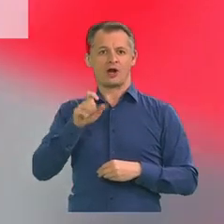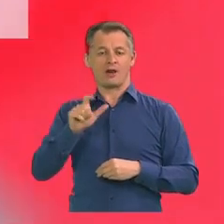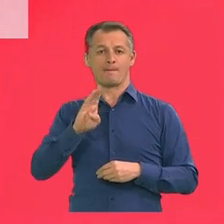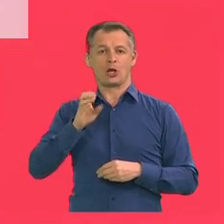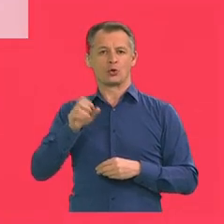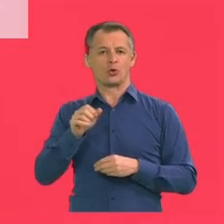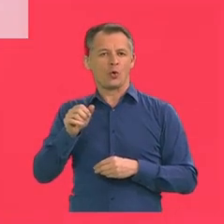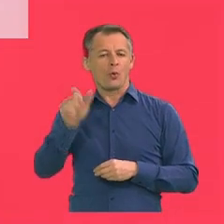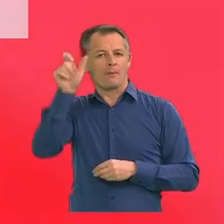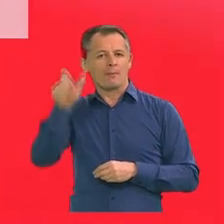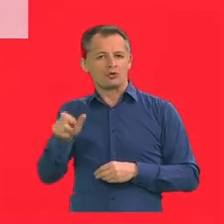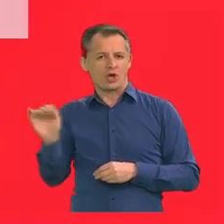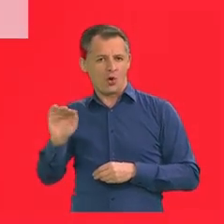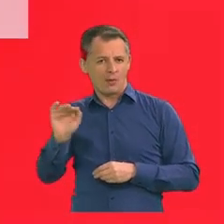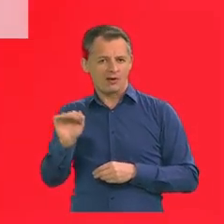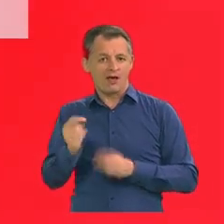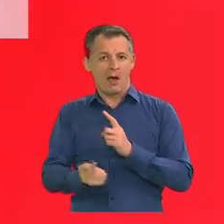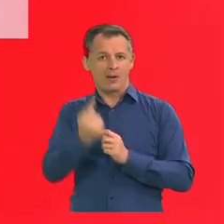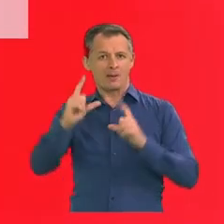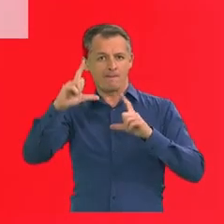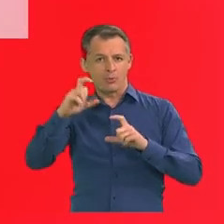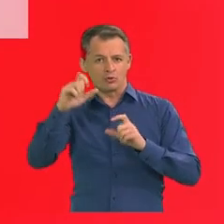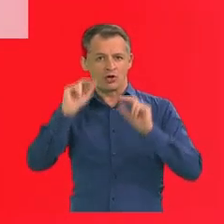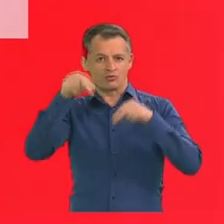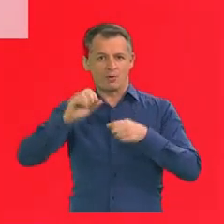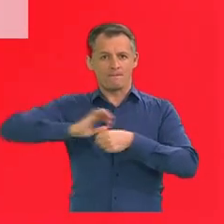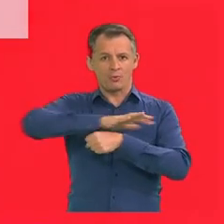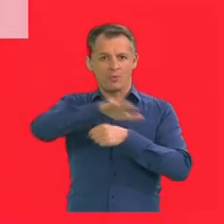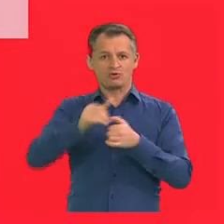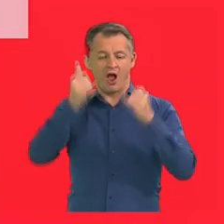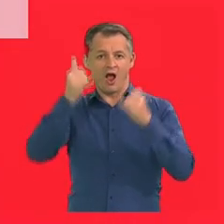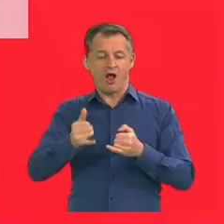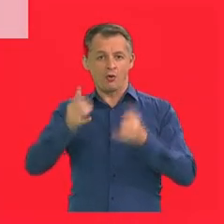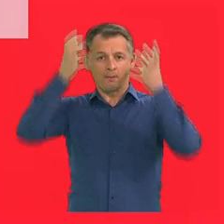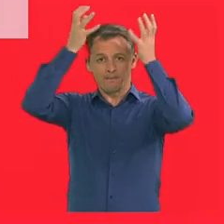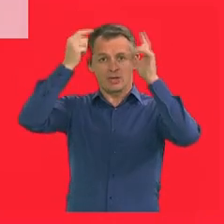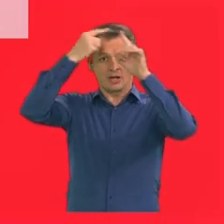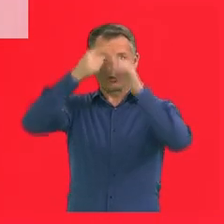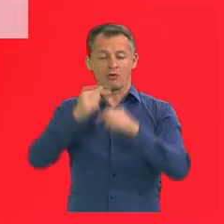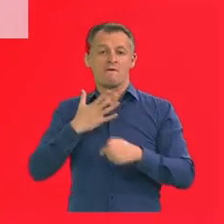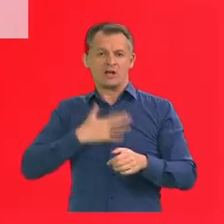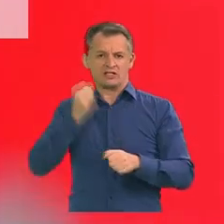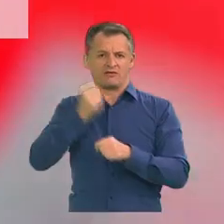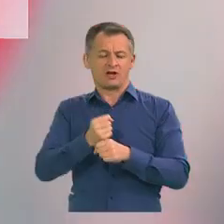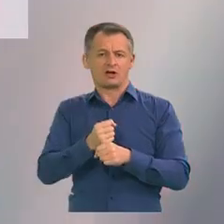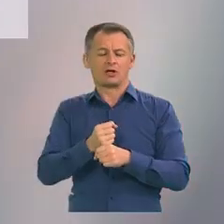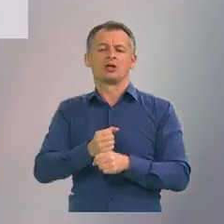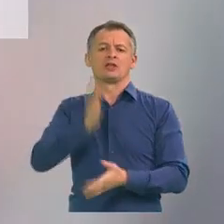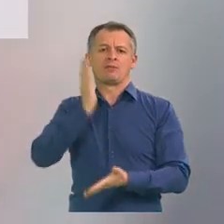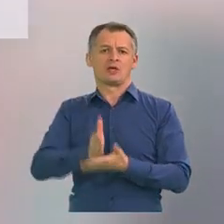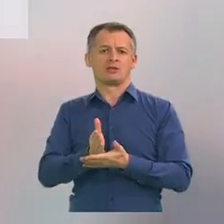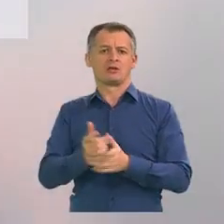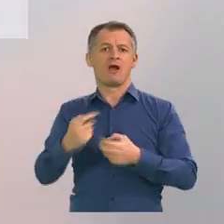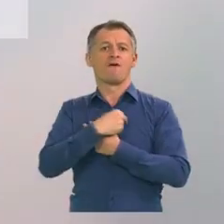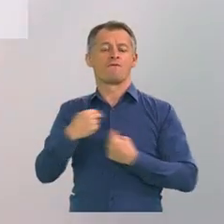minor cu care ar apărea în fotografiile devenite publice. Acum prelatul vrea cu orice preț să-și facă dreptate, iar avocatul